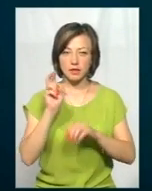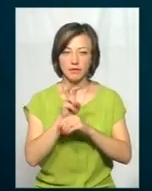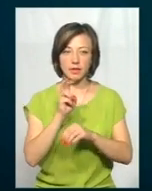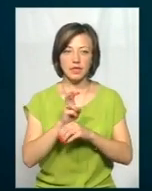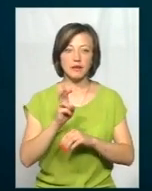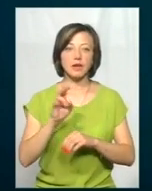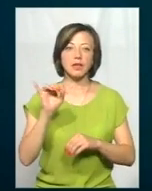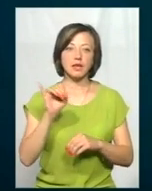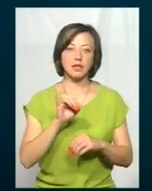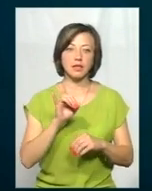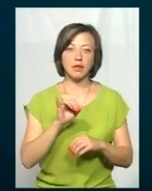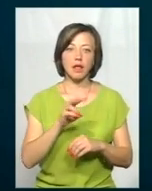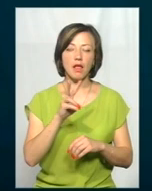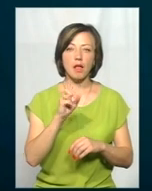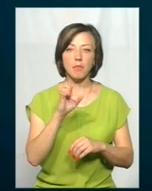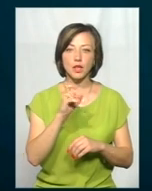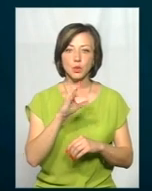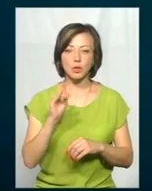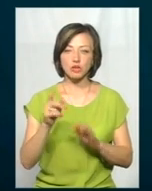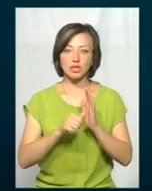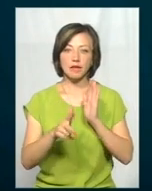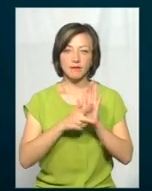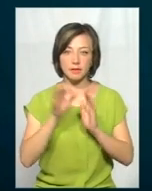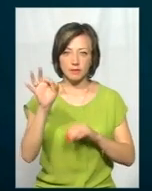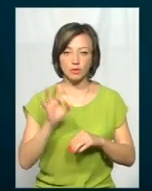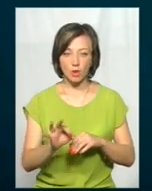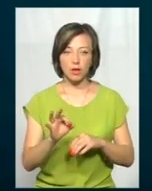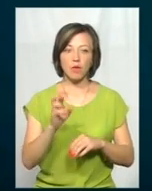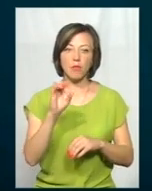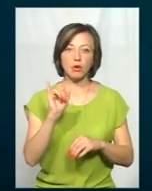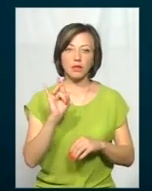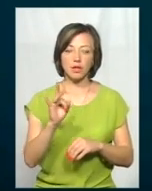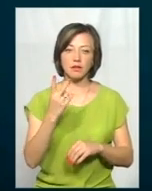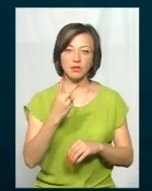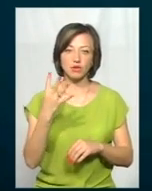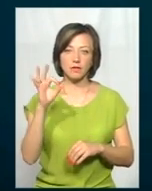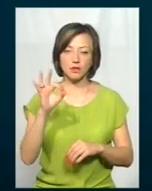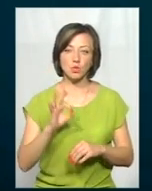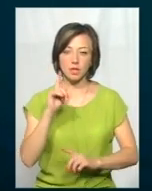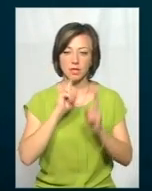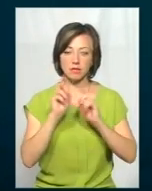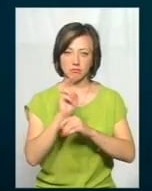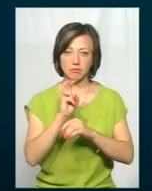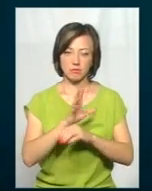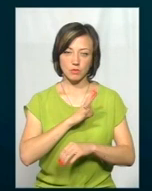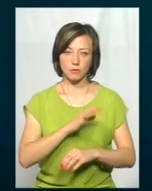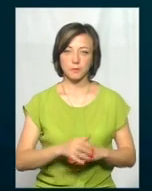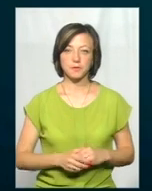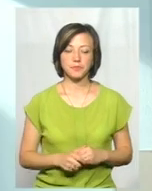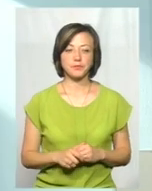засідань сесії відвідав. І Сергій Лабазюк, 68%. Віктор Бондар, найменше, 24% засідань пленарних